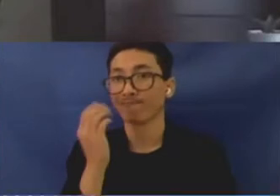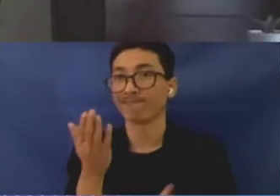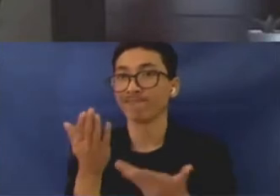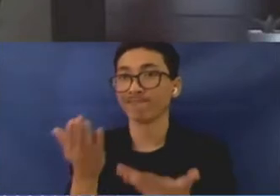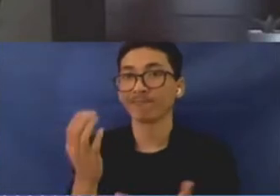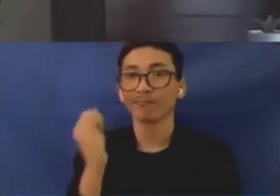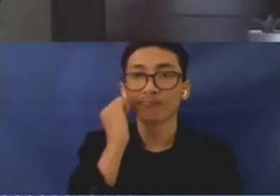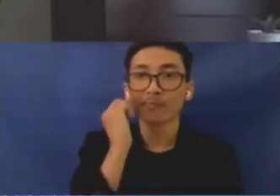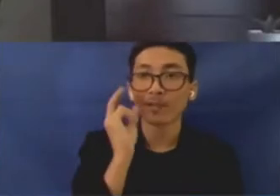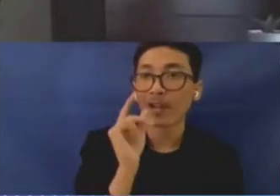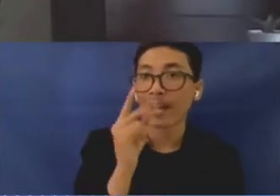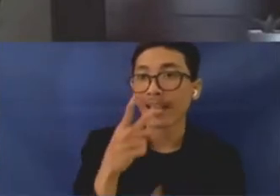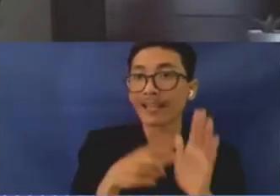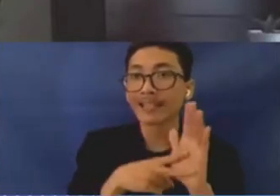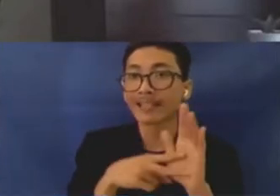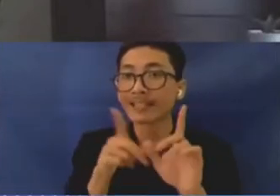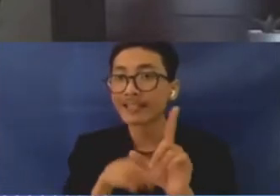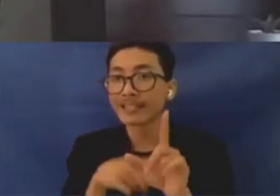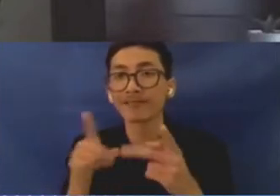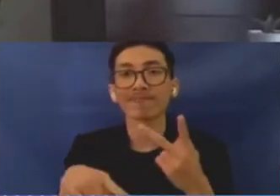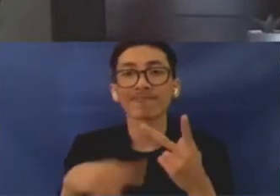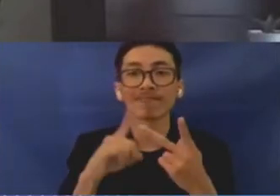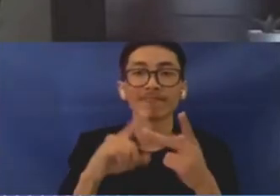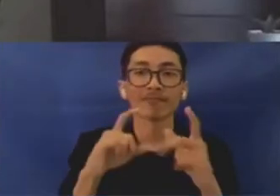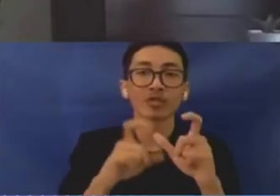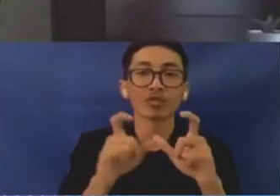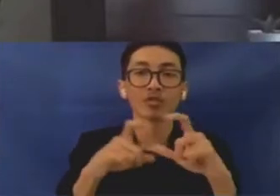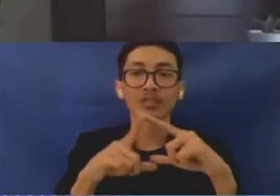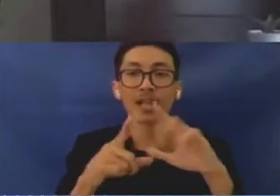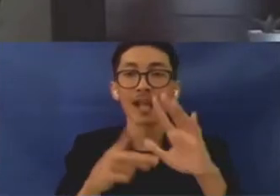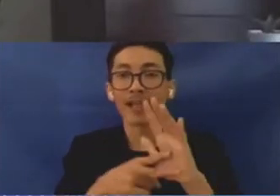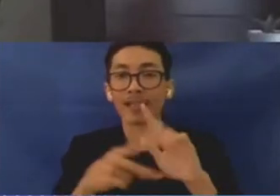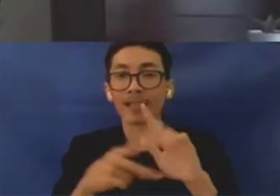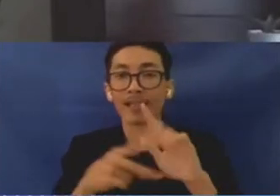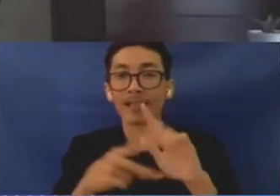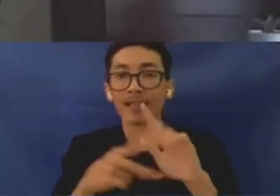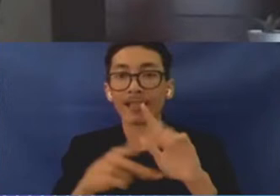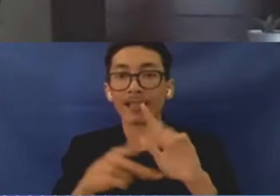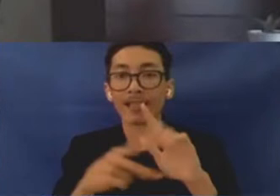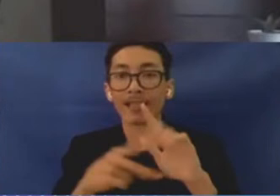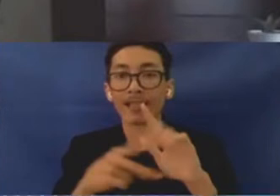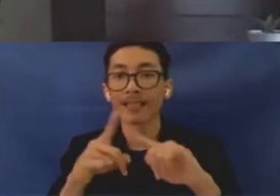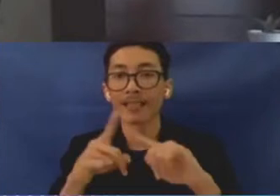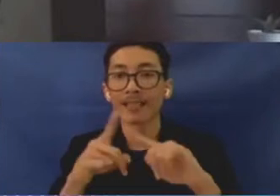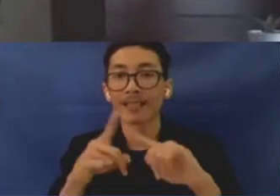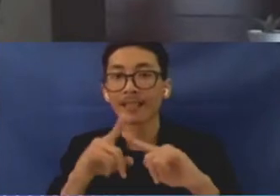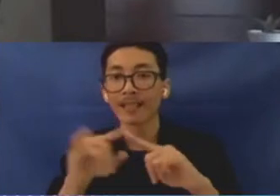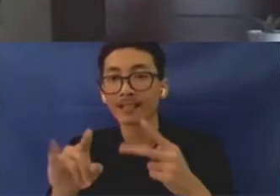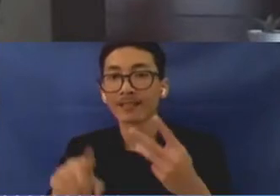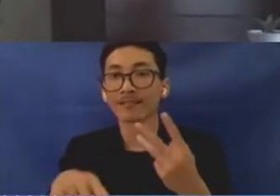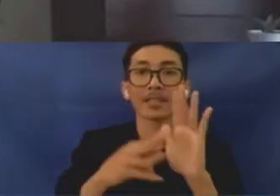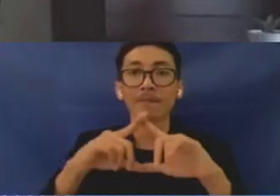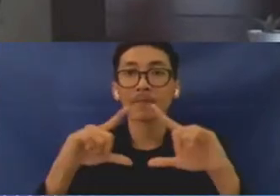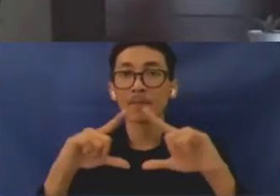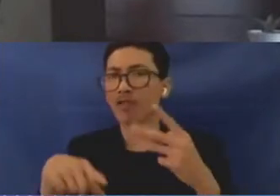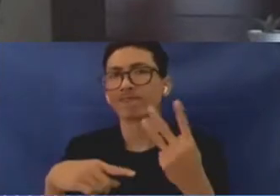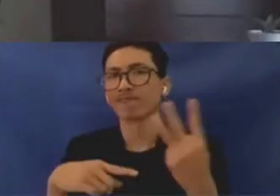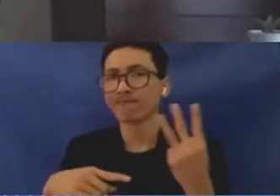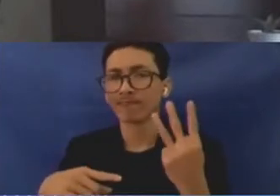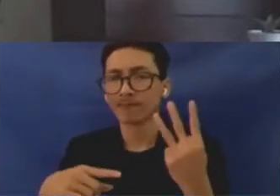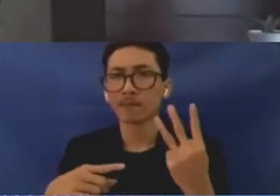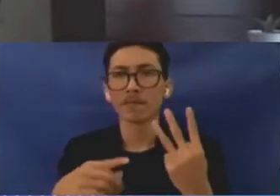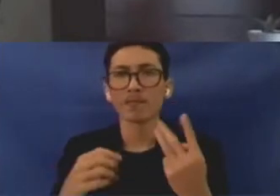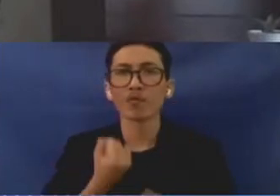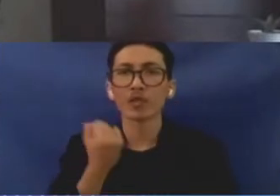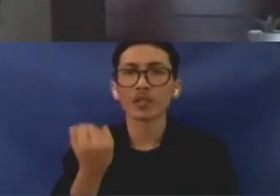Ibu Mima, Ibu Susanti, dan semuanya yang terlibat upaya menghapus hambatan terhadap penyandang